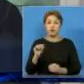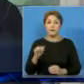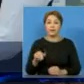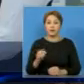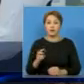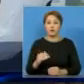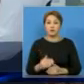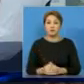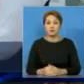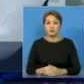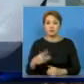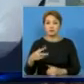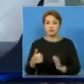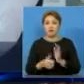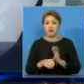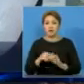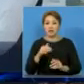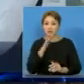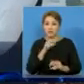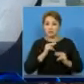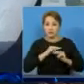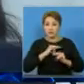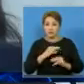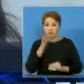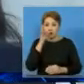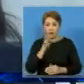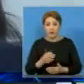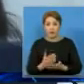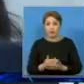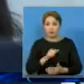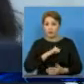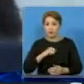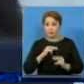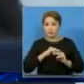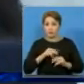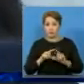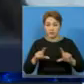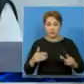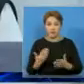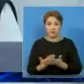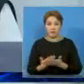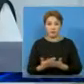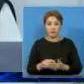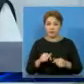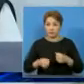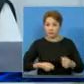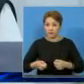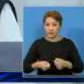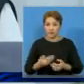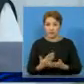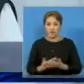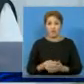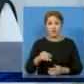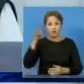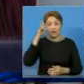көрсетті. 26 жылдық педагог өтілі бар Назия Жақыпова өзі еңбек етіп жатқан мектептің кәсіподағын басқарады. Қазақ тілі мен